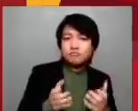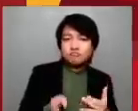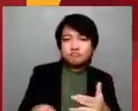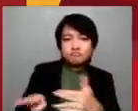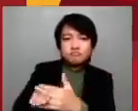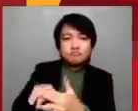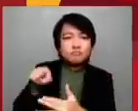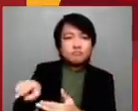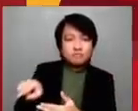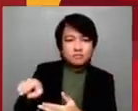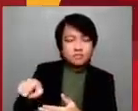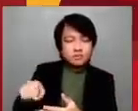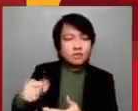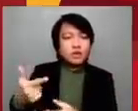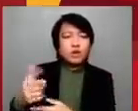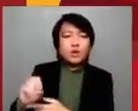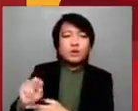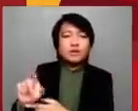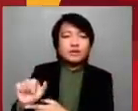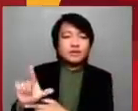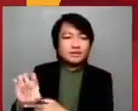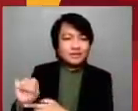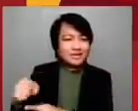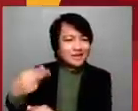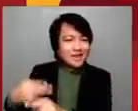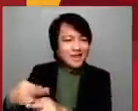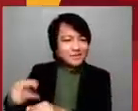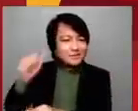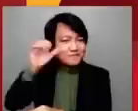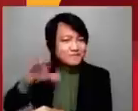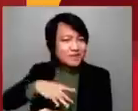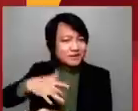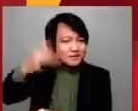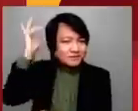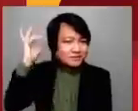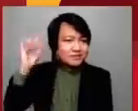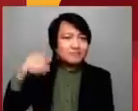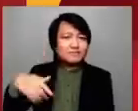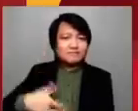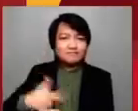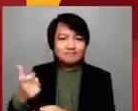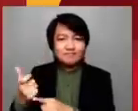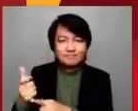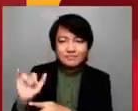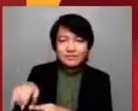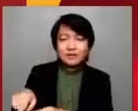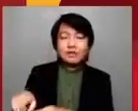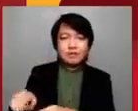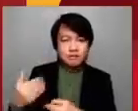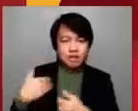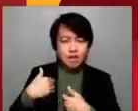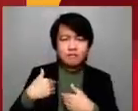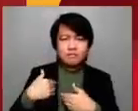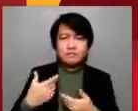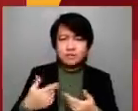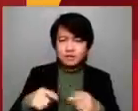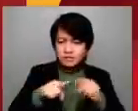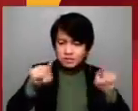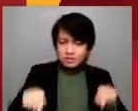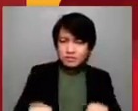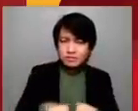inalabas ni fortun ang kopya ng kasunduan ni Gonzalez at ng siklista kung saan nakasaad na hindi na sila